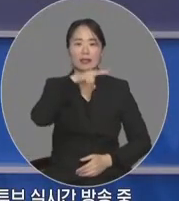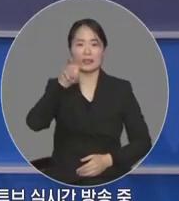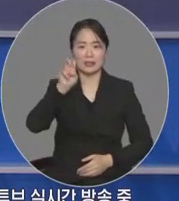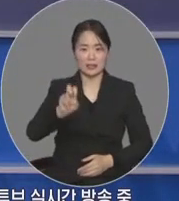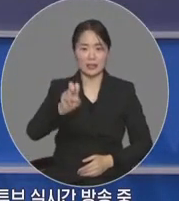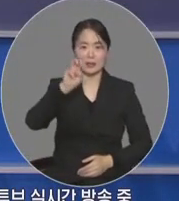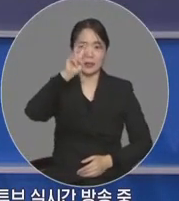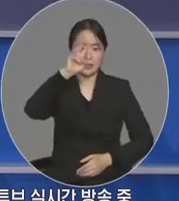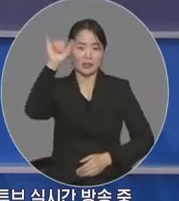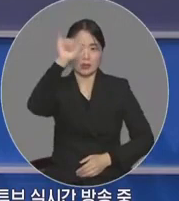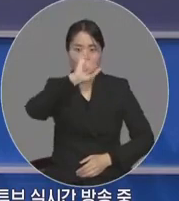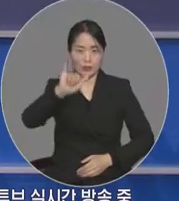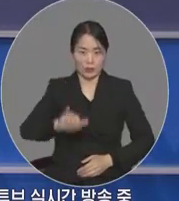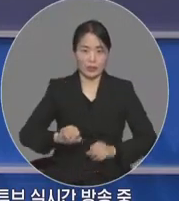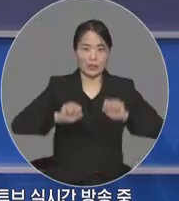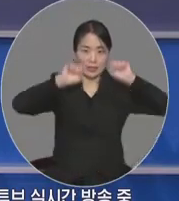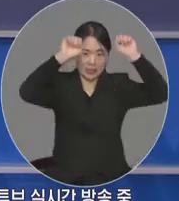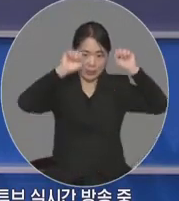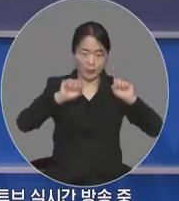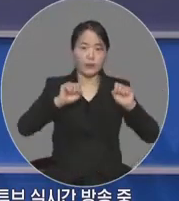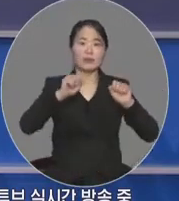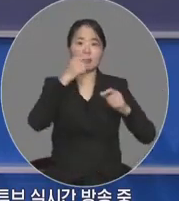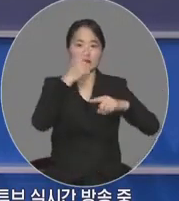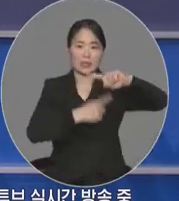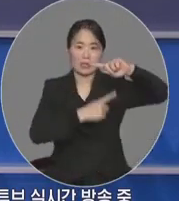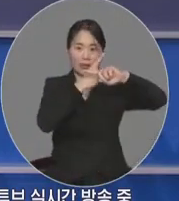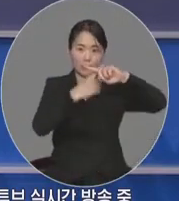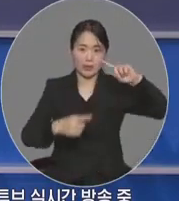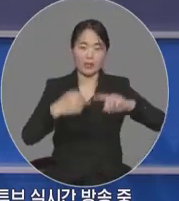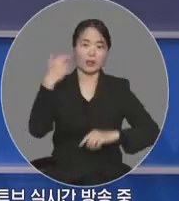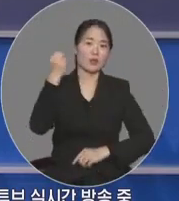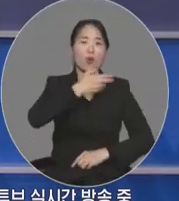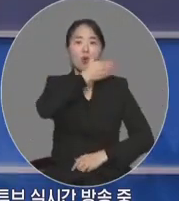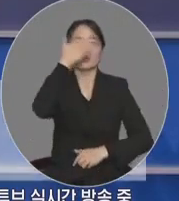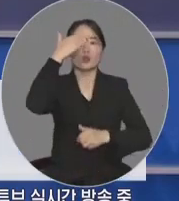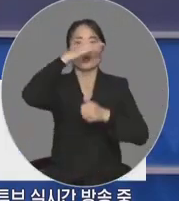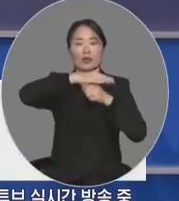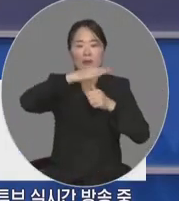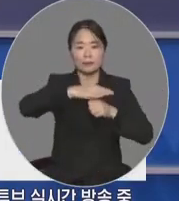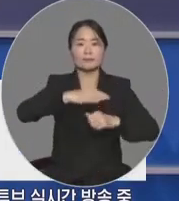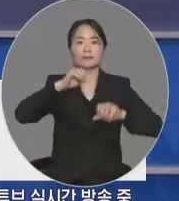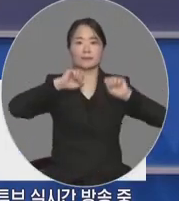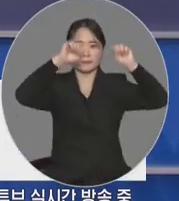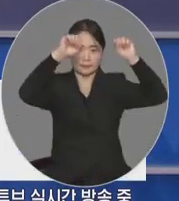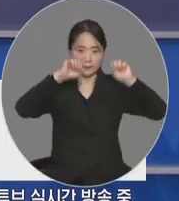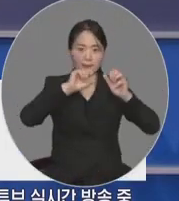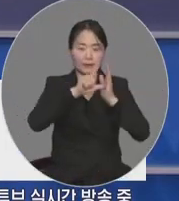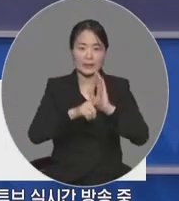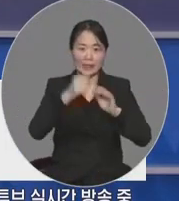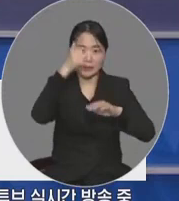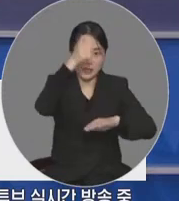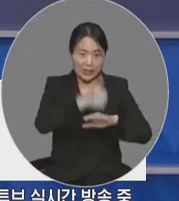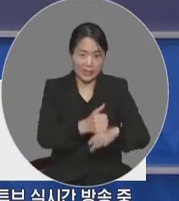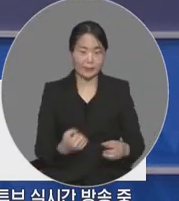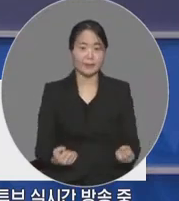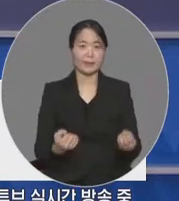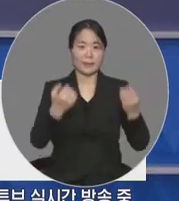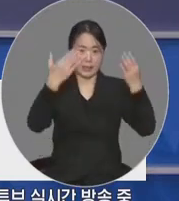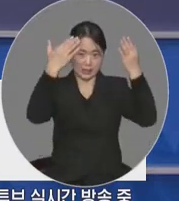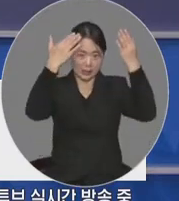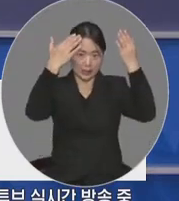2022 전국체전과 2023 소년체전에 이어서 마지막 휘날레를